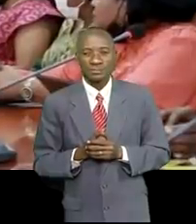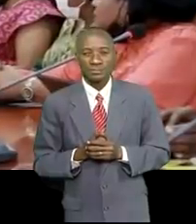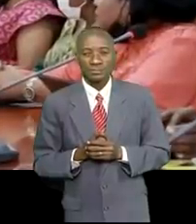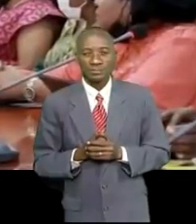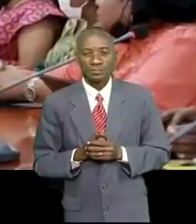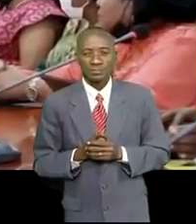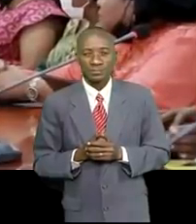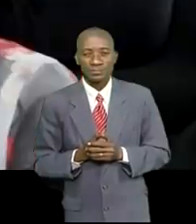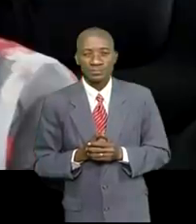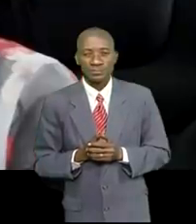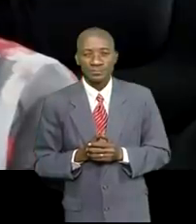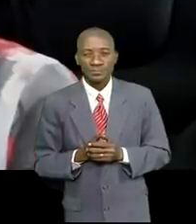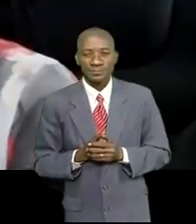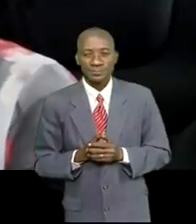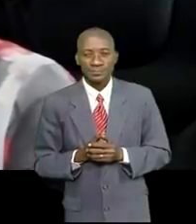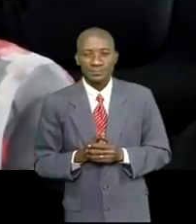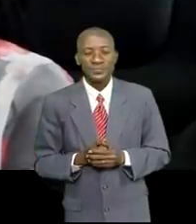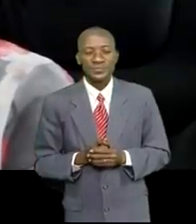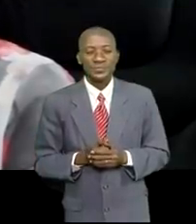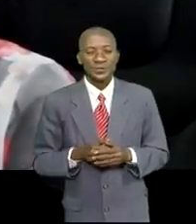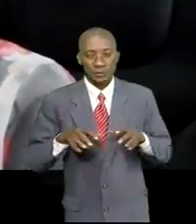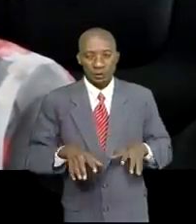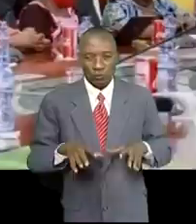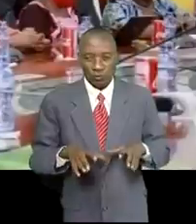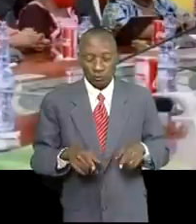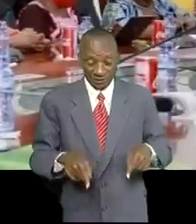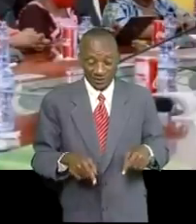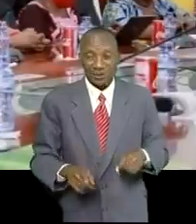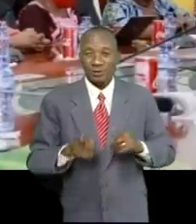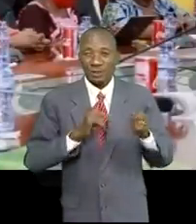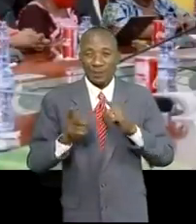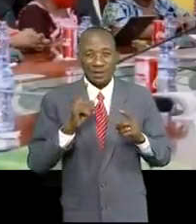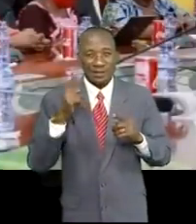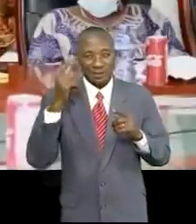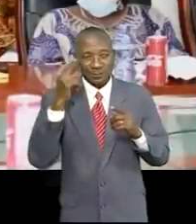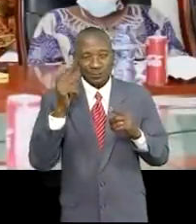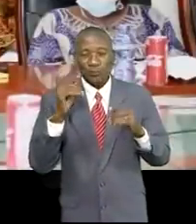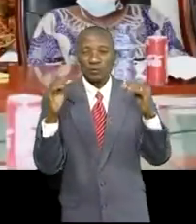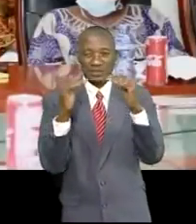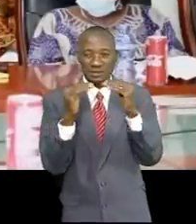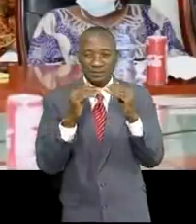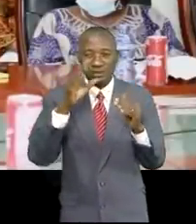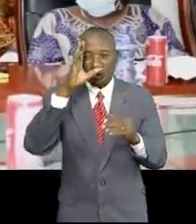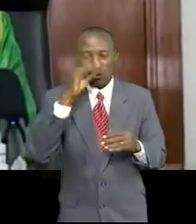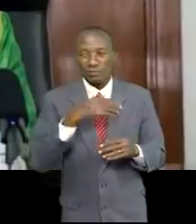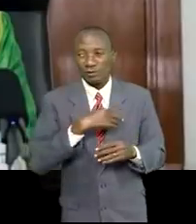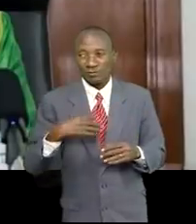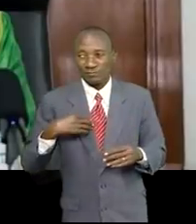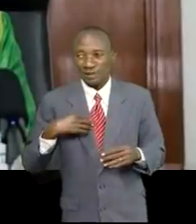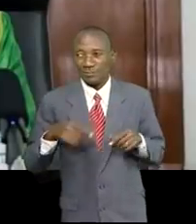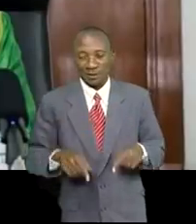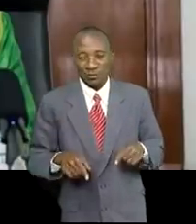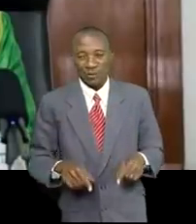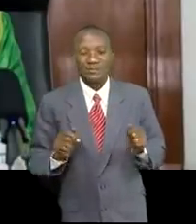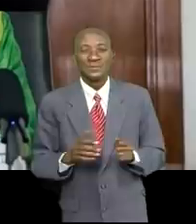démocratique du Congo a un objectif, lutter pour la parité genre afin que les femmes soient représentées dans les instances de prise des décisions. Elles appellent